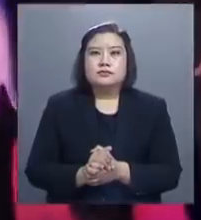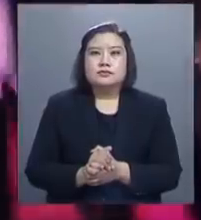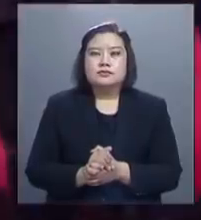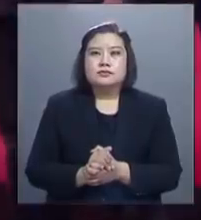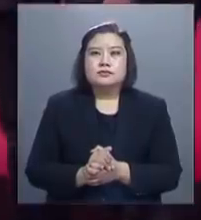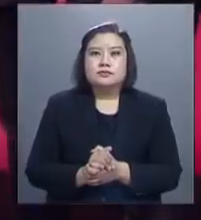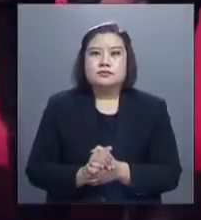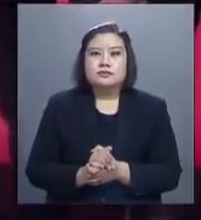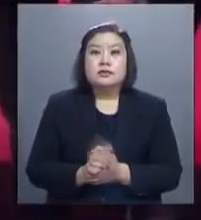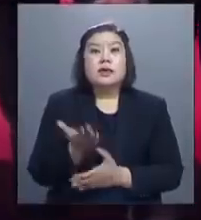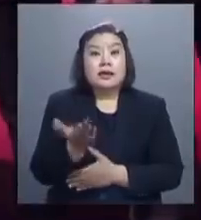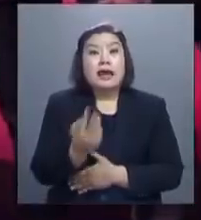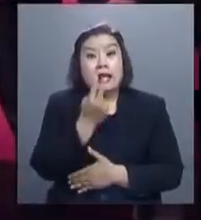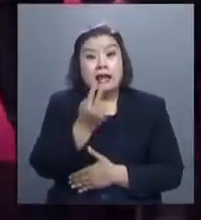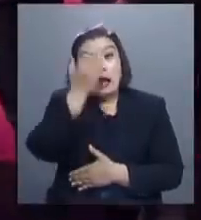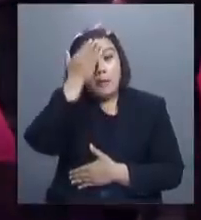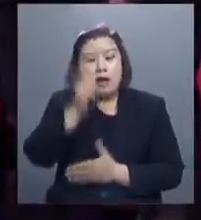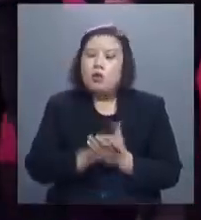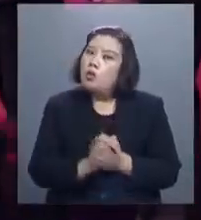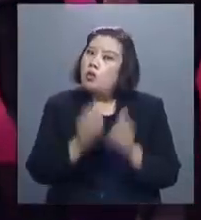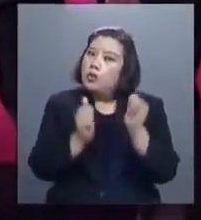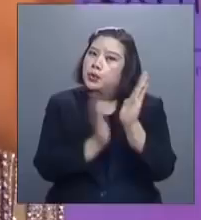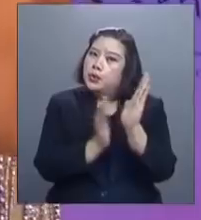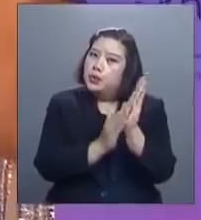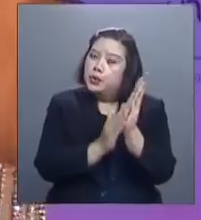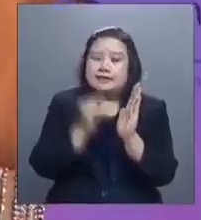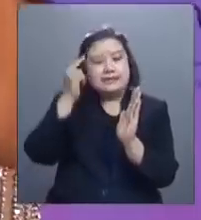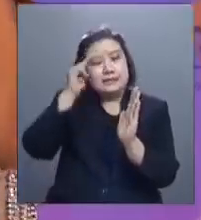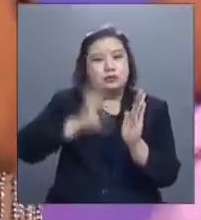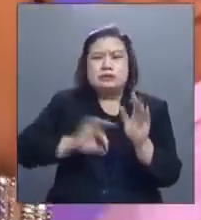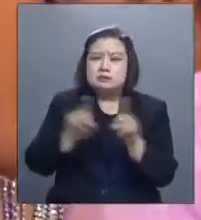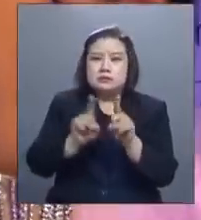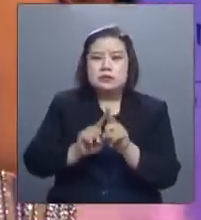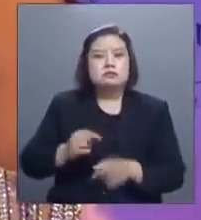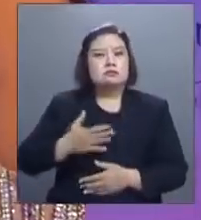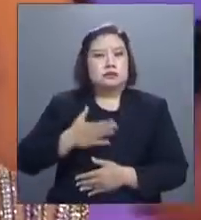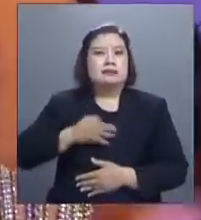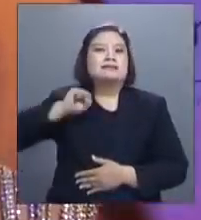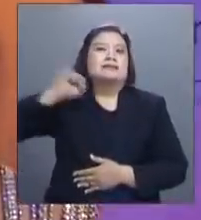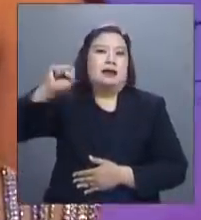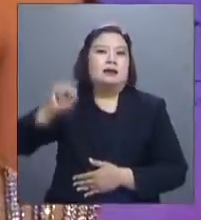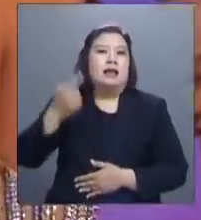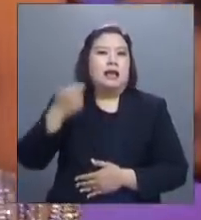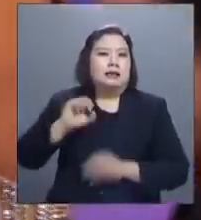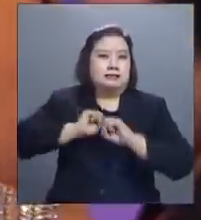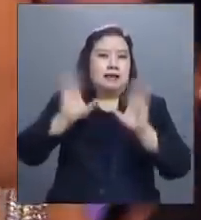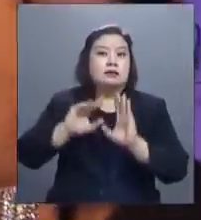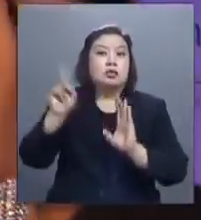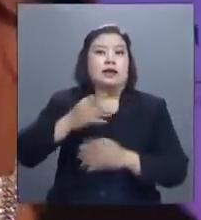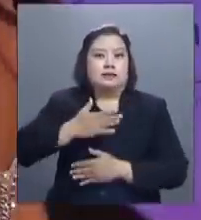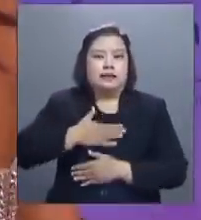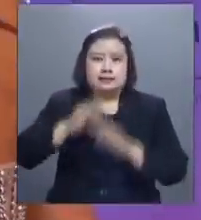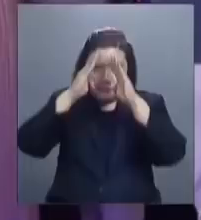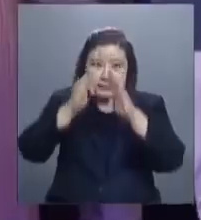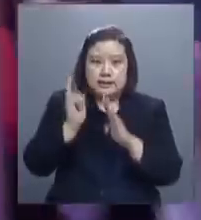ซึ่งนี่คงเป็นสิ่งที่ยิ่งใหญ่พอๆกับการได้รับชัยชนะและเป็นบทพิสูจน์ที่ชัดเจนว่าทุกอย่างล้วนมาจากความตั้